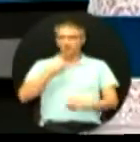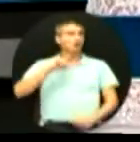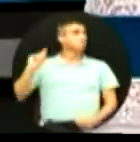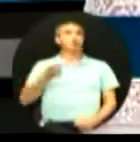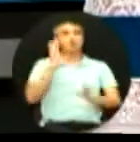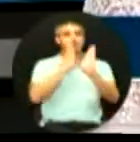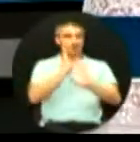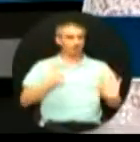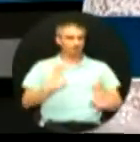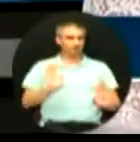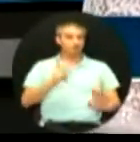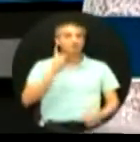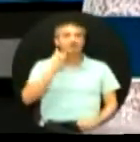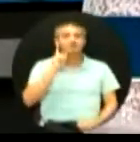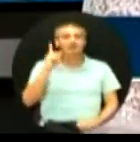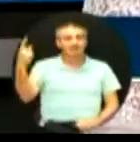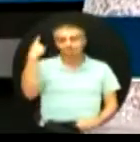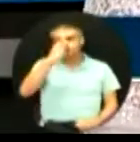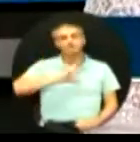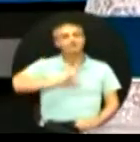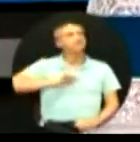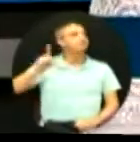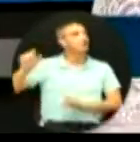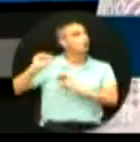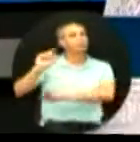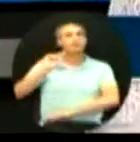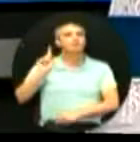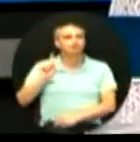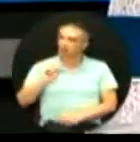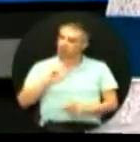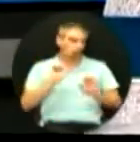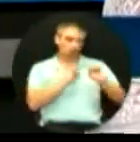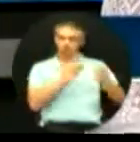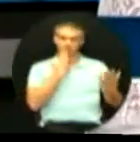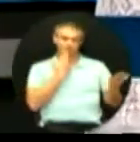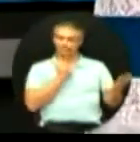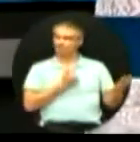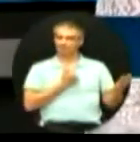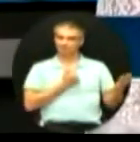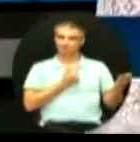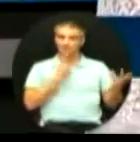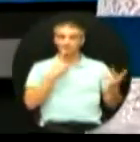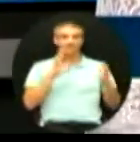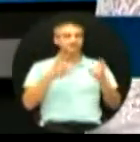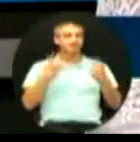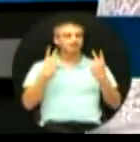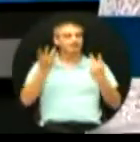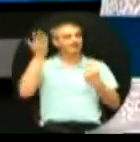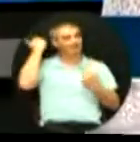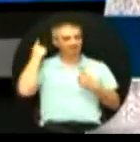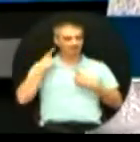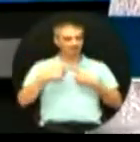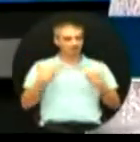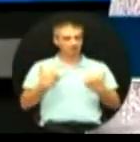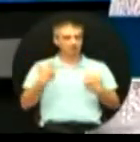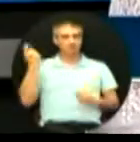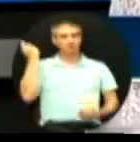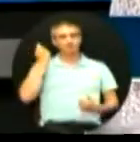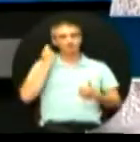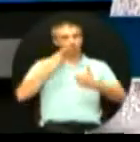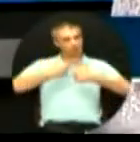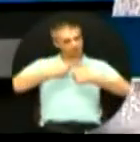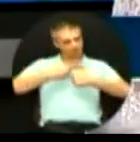שברור, שההזדהות שלהם היא לא אימנו. ונוסחת הכדאיות שהייתה עד היום של ביטוח